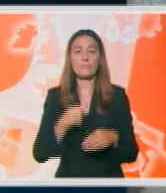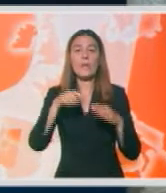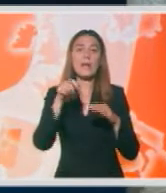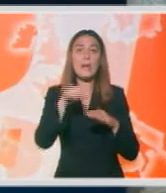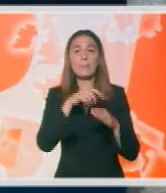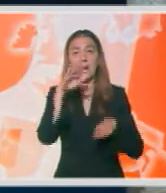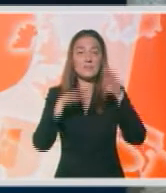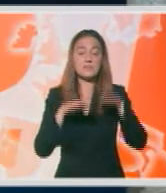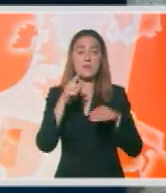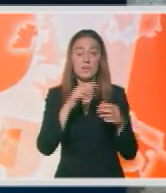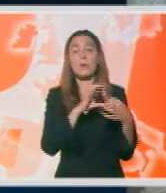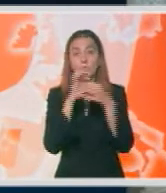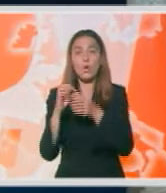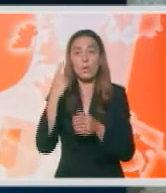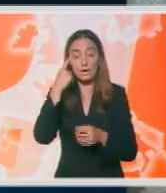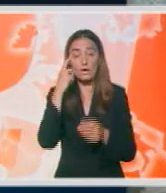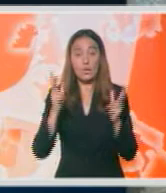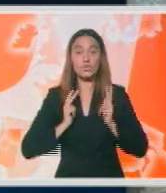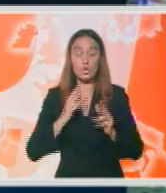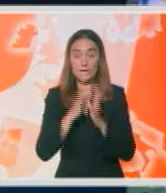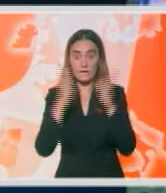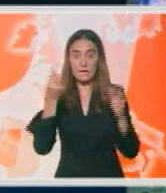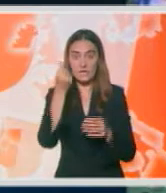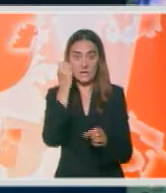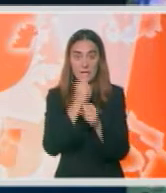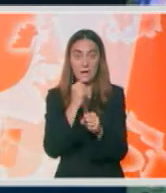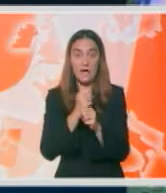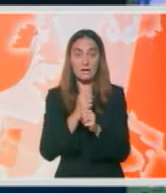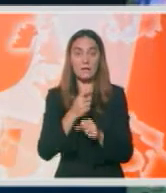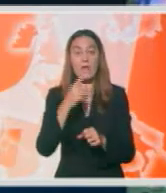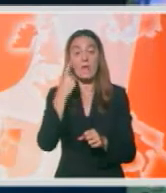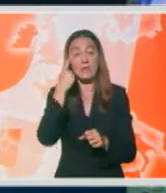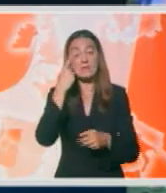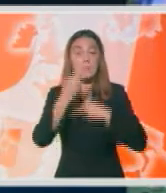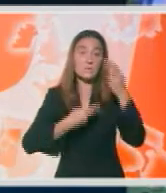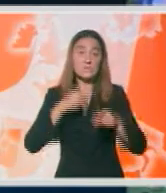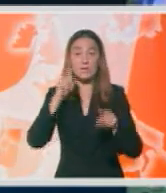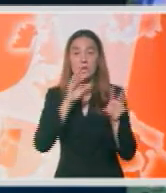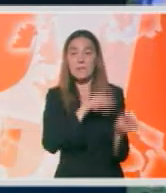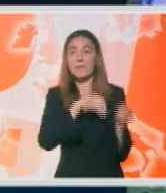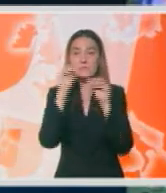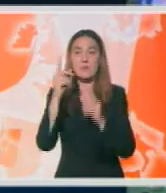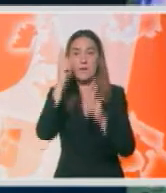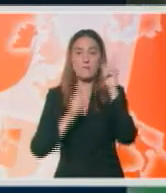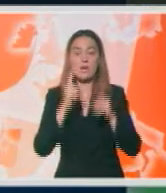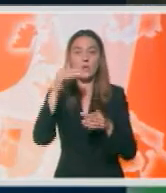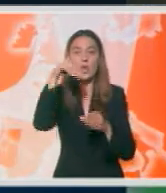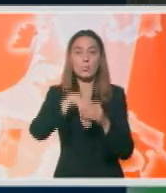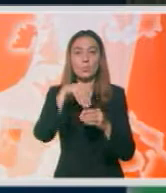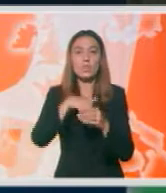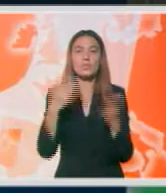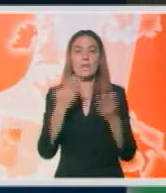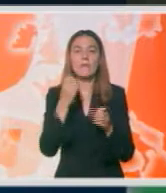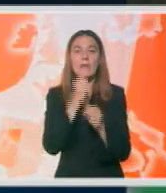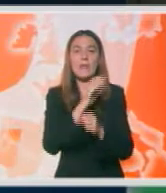Rebalansiranje je možda već u toku u Kini. U očekivanju veće cene rada, neki kineski proizvođači preseljavaju fabrike u unutrašnjost gde je